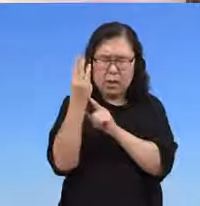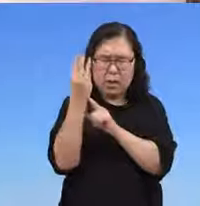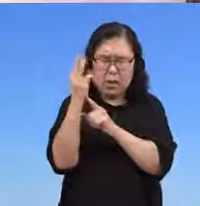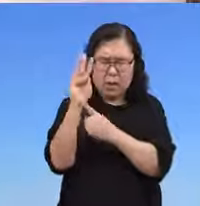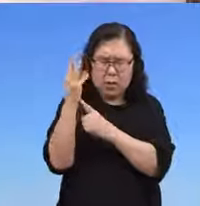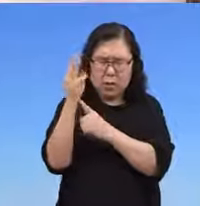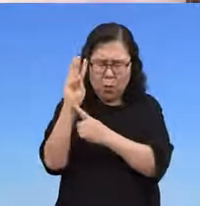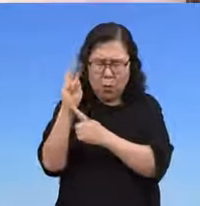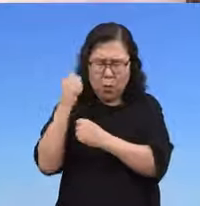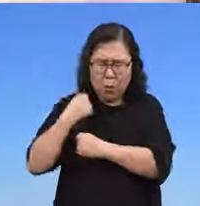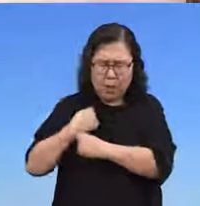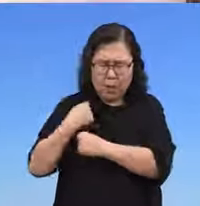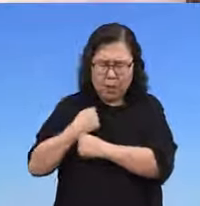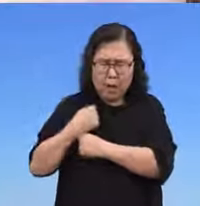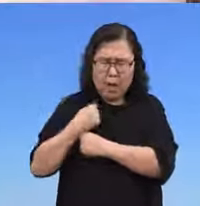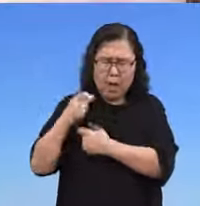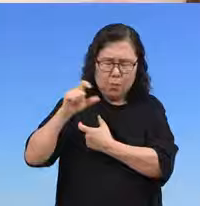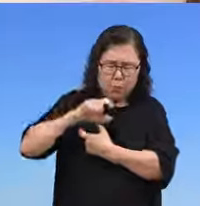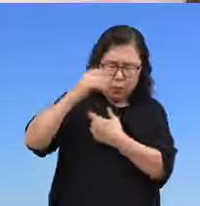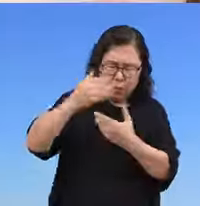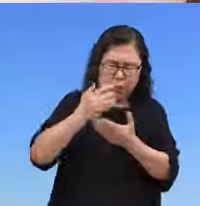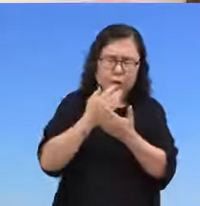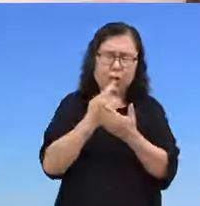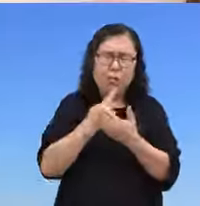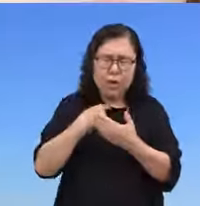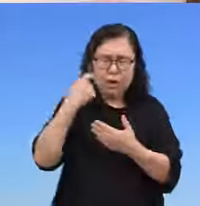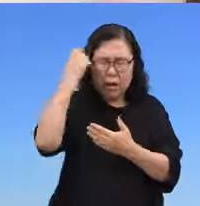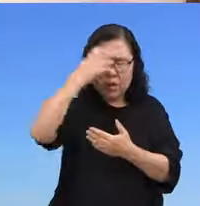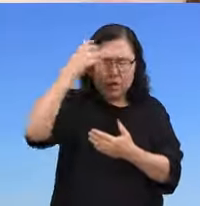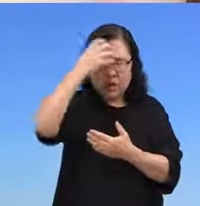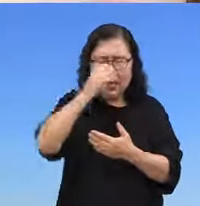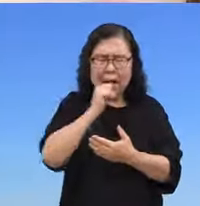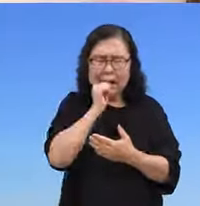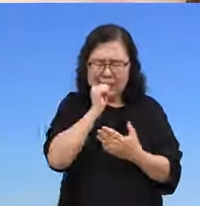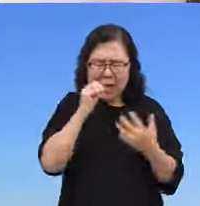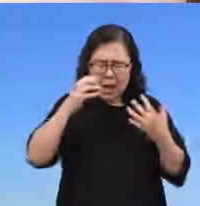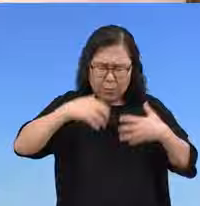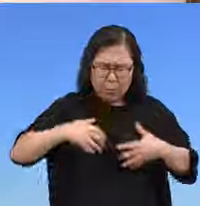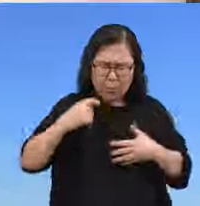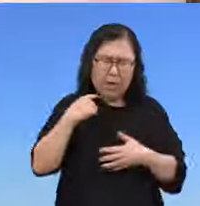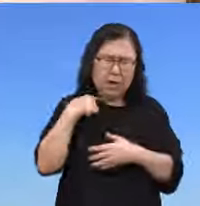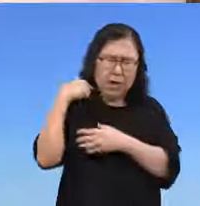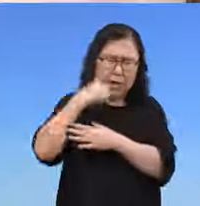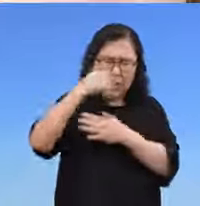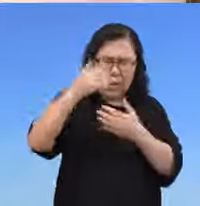기드온에게 입으셨던 성령의 아버지의 갑옷을 허락하여 주시옵소서.